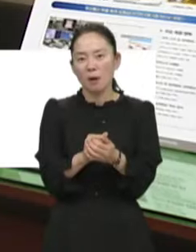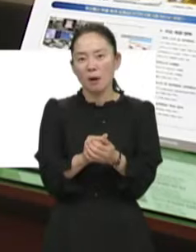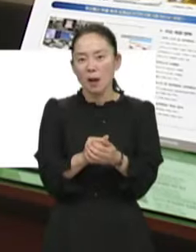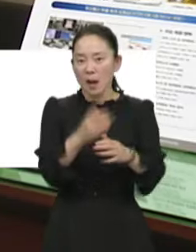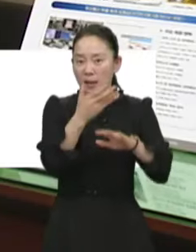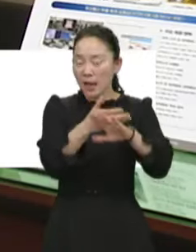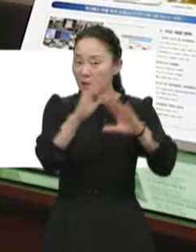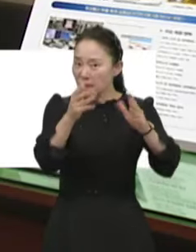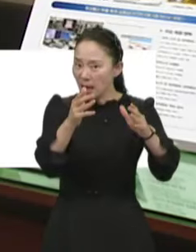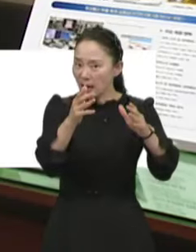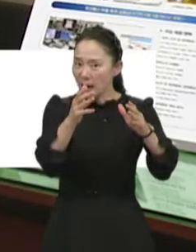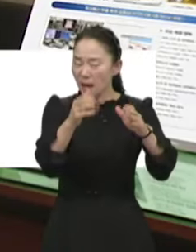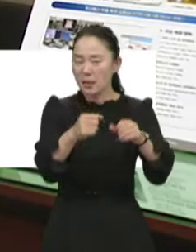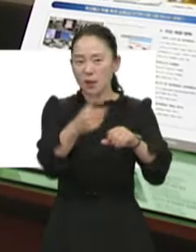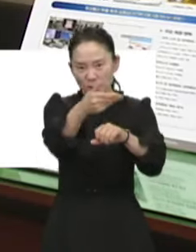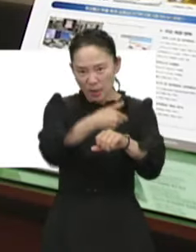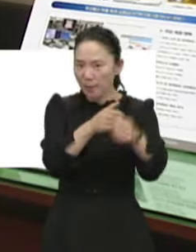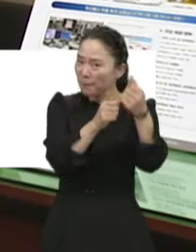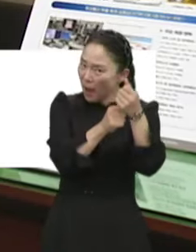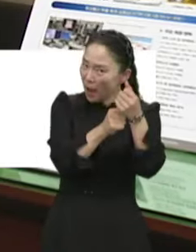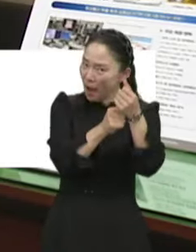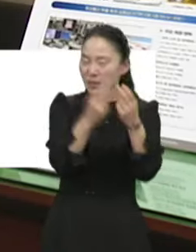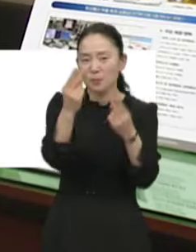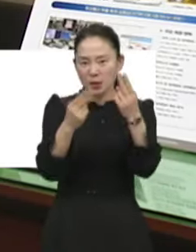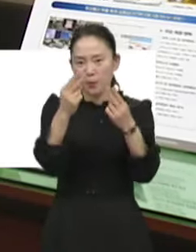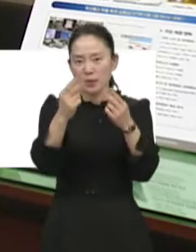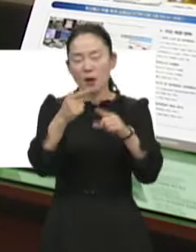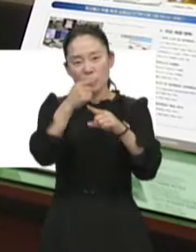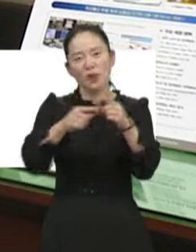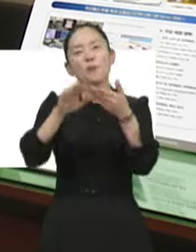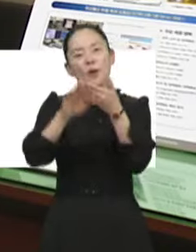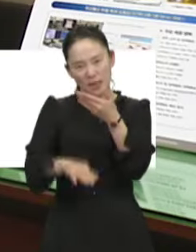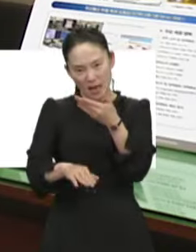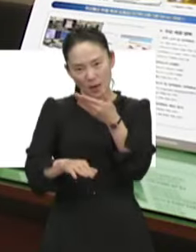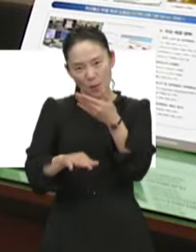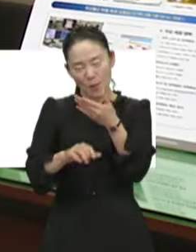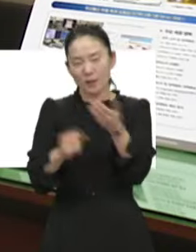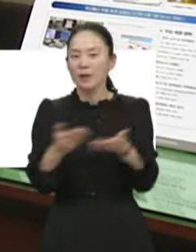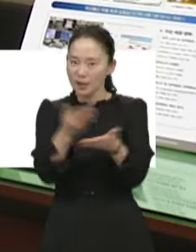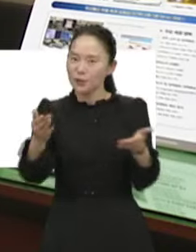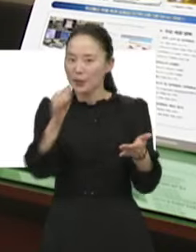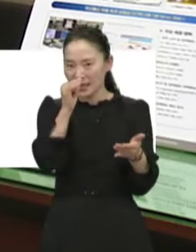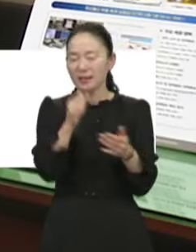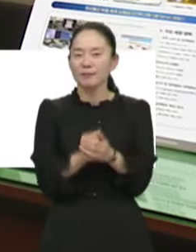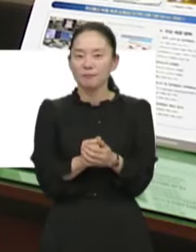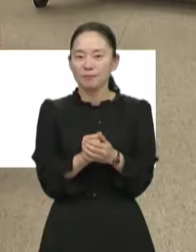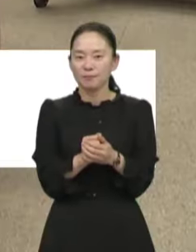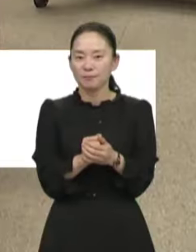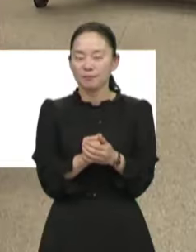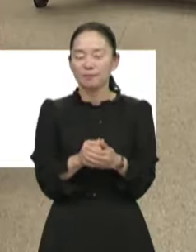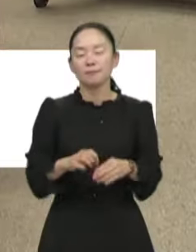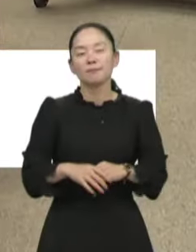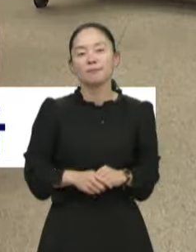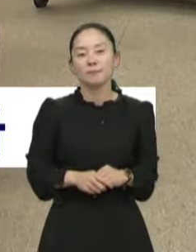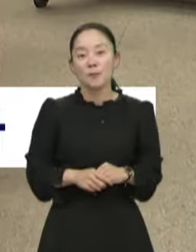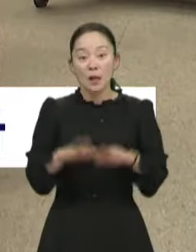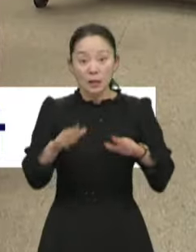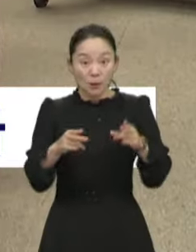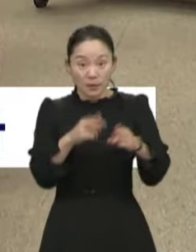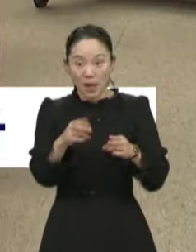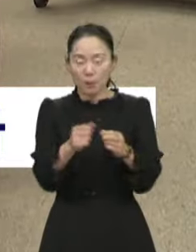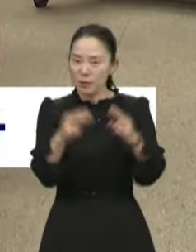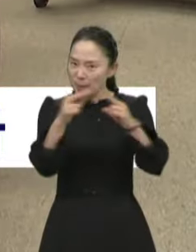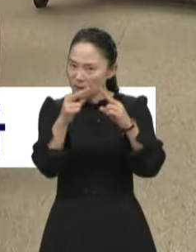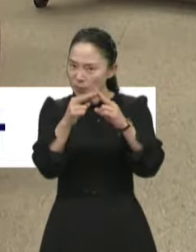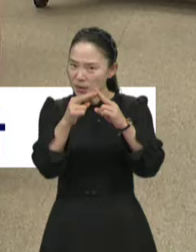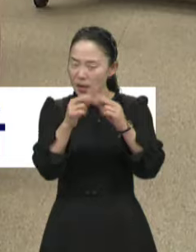기존의 해외 상용 파운드리를 대비 약 절반 이하로 낮춰서 공급할 수 있다는 부분에서 이번 사업은